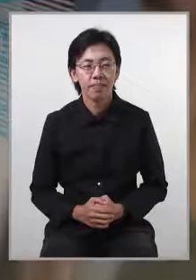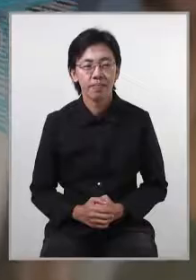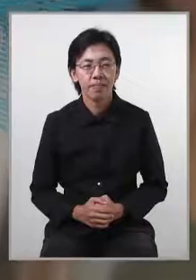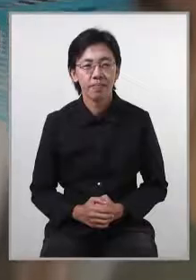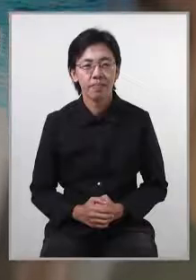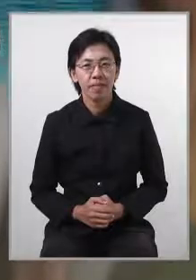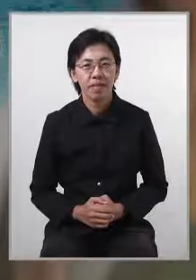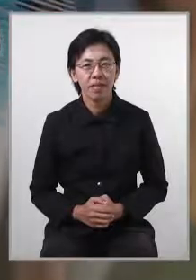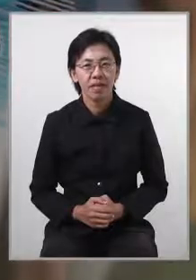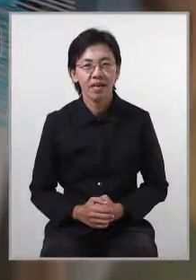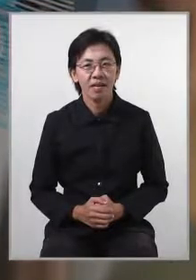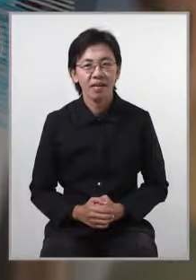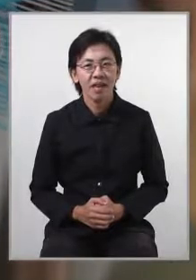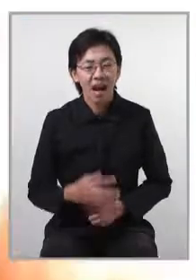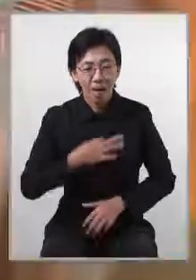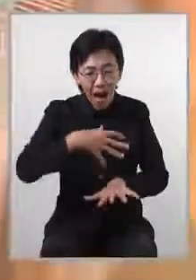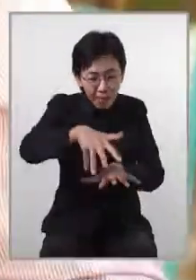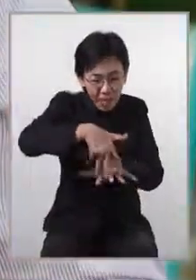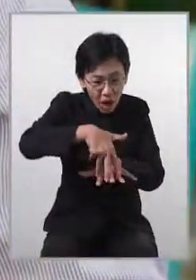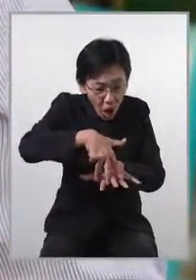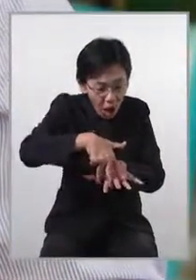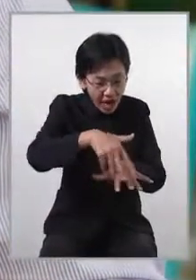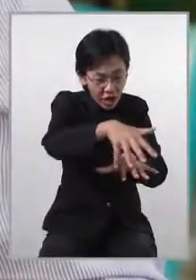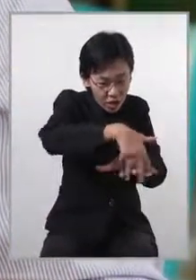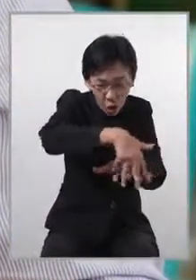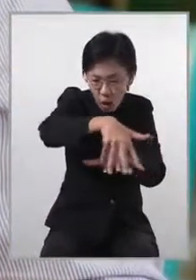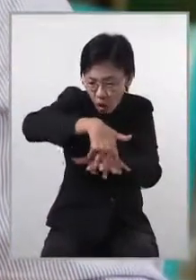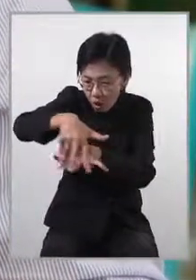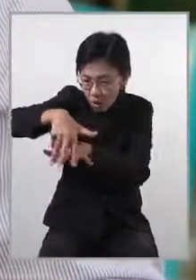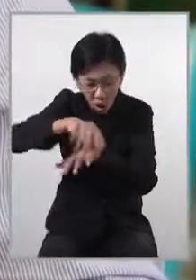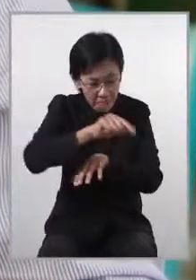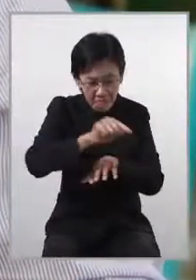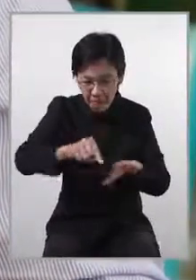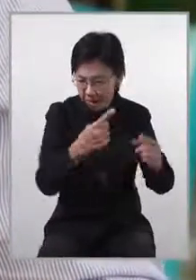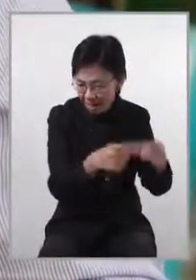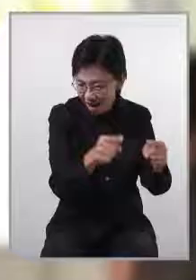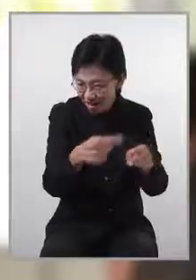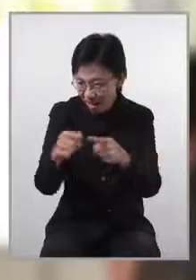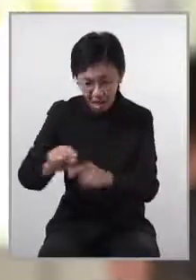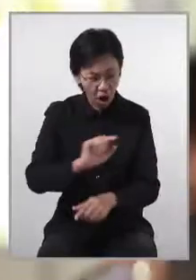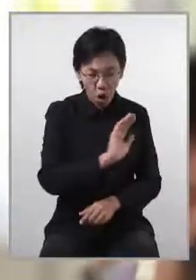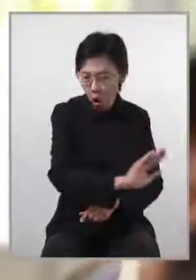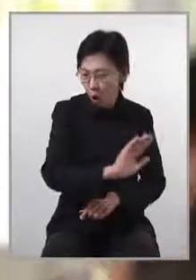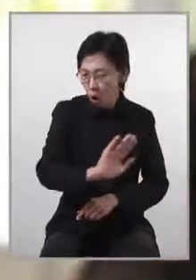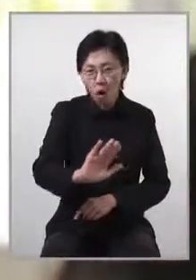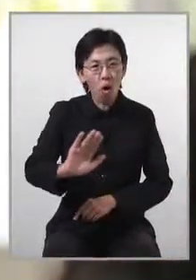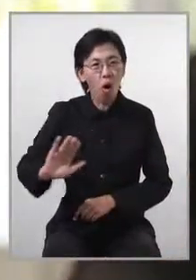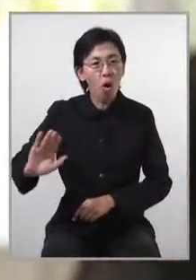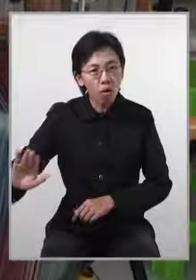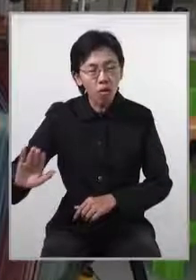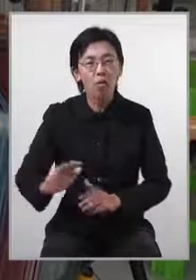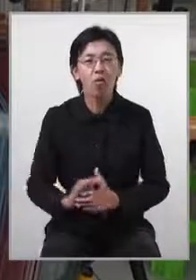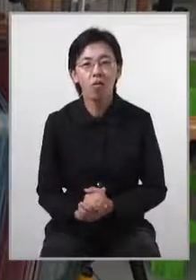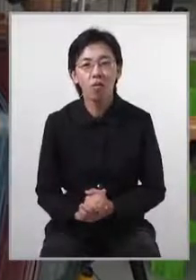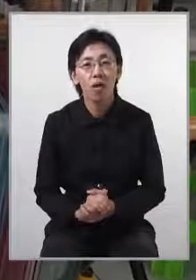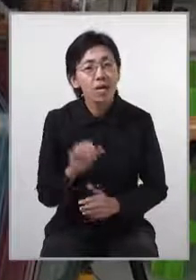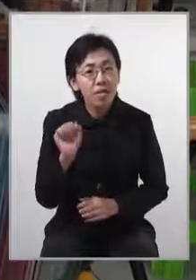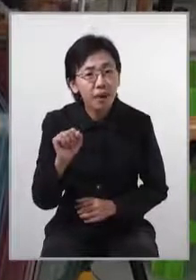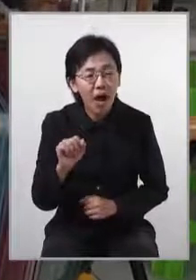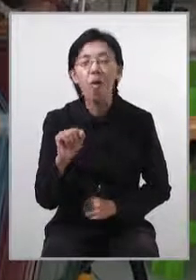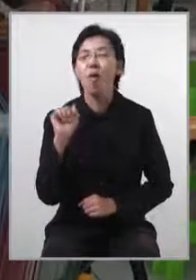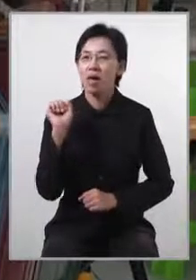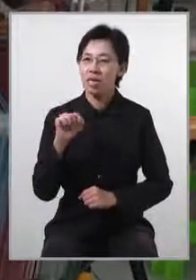ไม่มีใครเหมือนเอางี้ดีกว่า แสดงว่าผ้าทุกผืนที่ทอออกมาจะมีความเป็นเอกลักษณ์ของตัวเอง ใช่ครับใช่ครับ เพราะฉะนั้นจุ